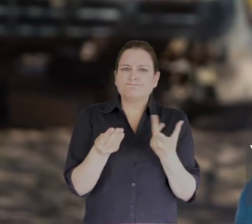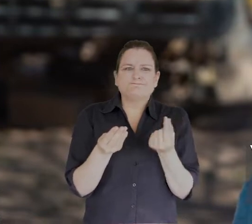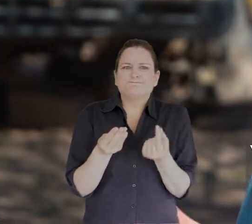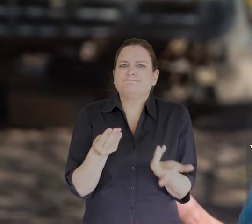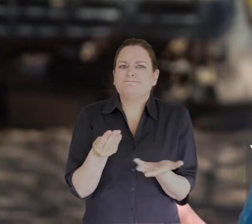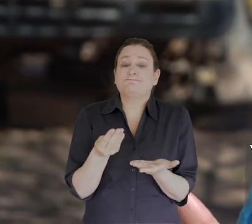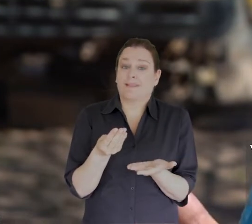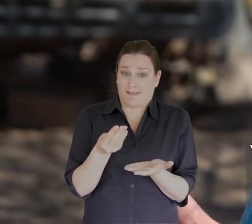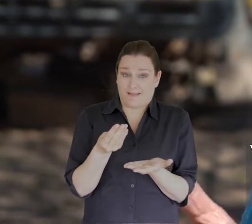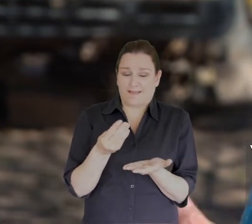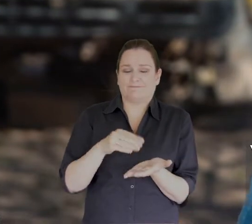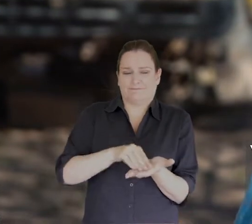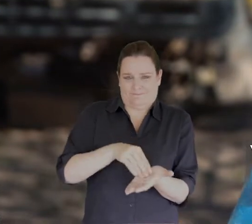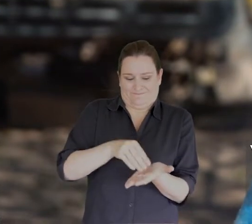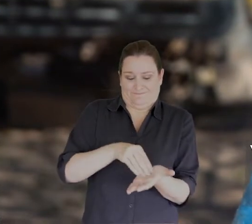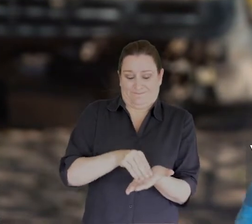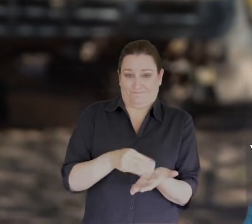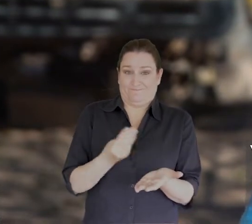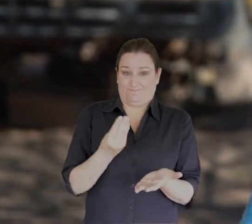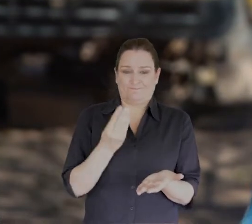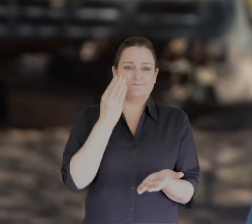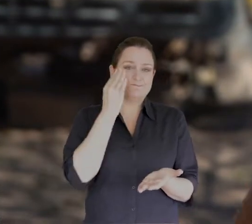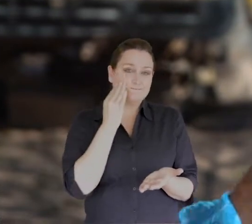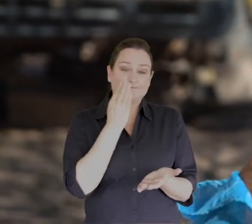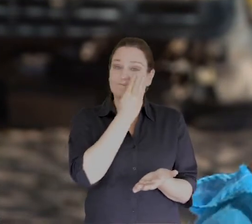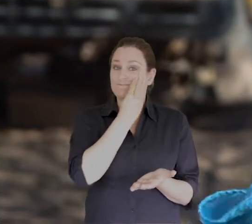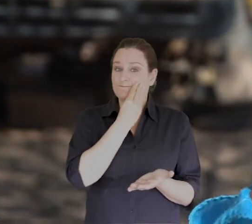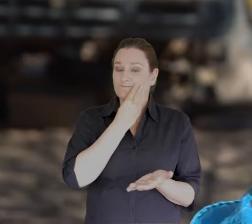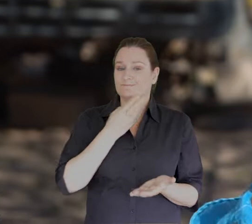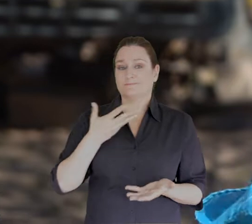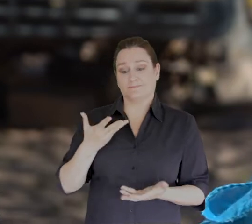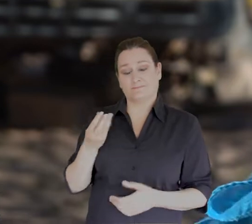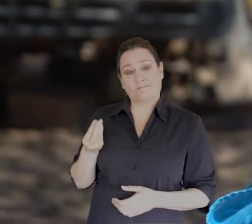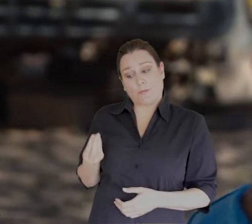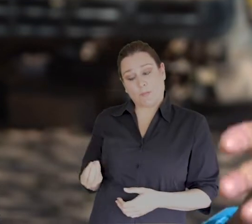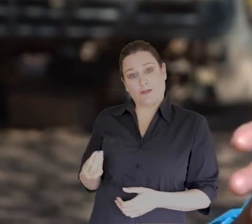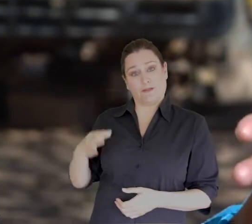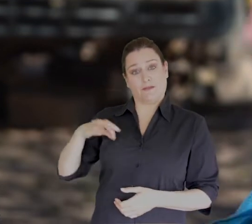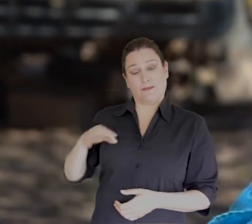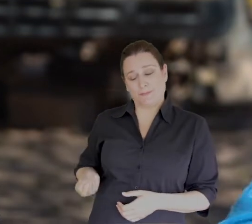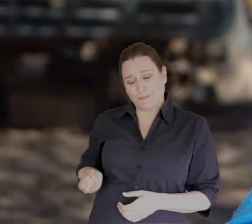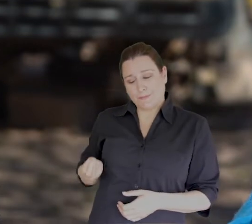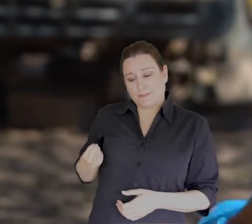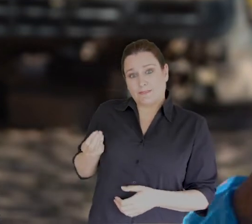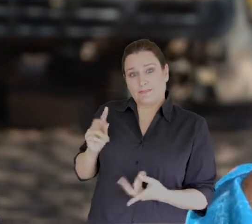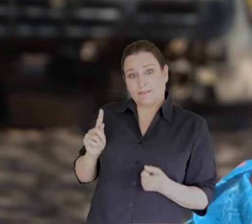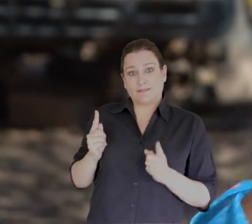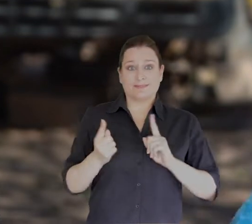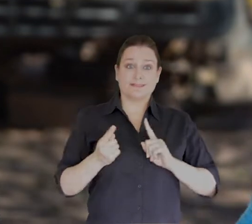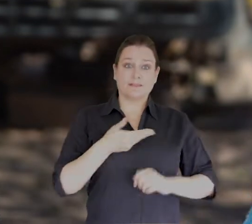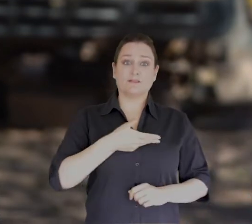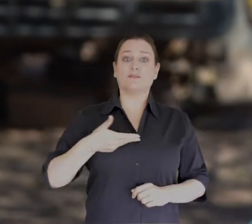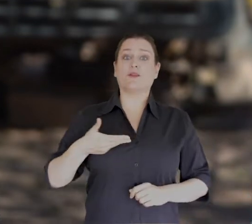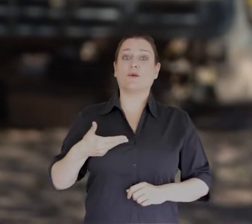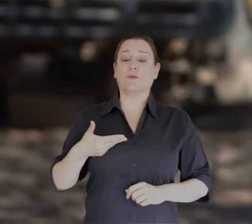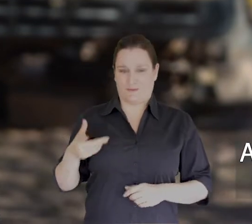je hem snel aan. En dan raak je hem snel zwart. Dan wordt die meisje, die vrouwtje wat nou jong meisje geraakt, het